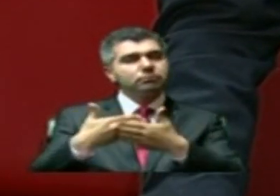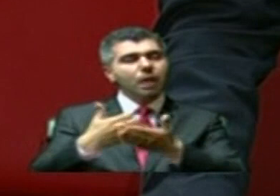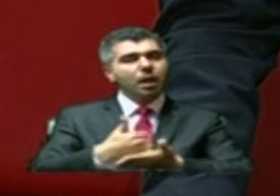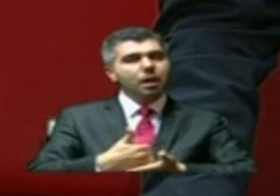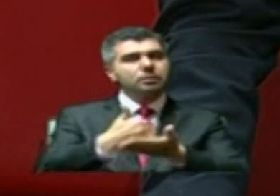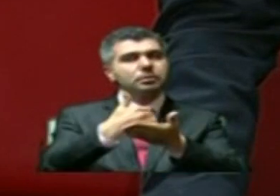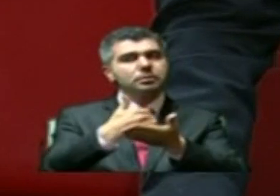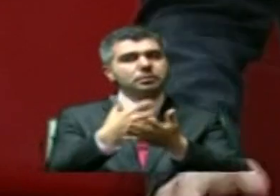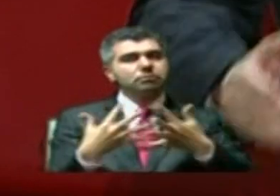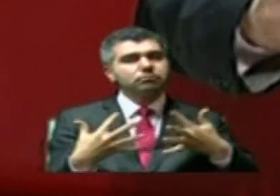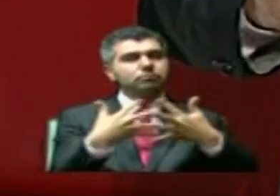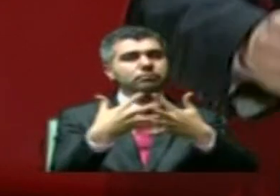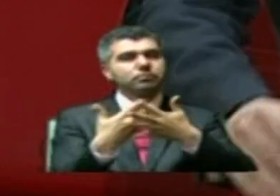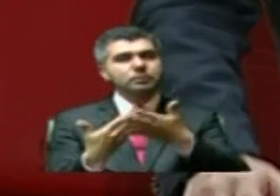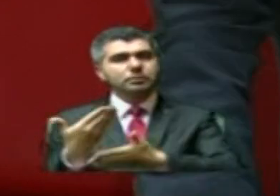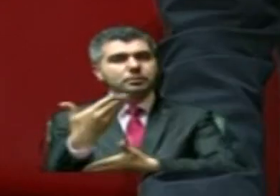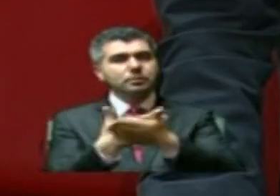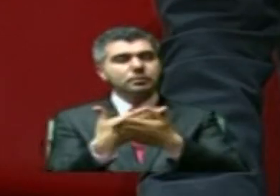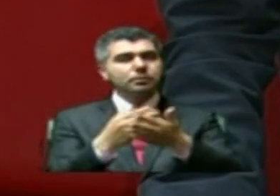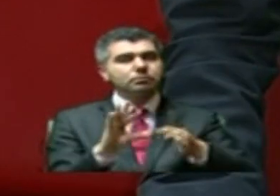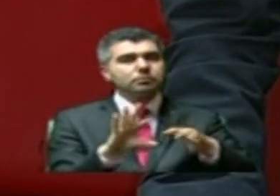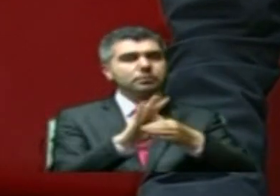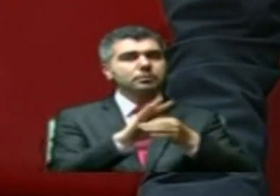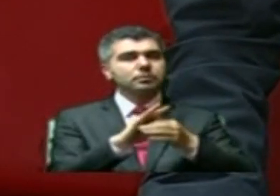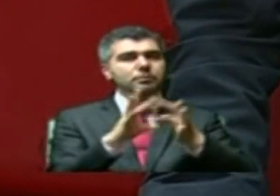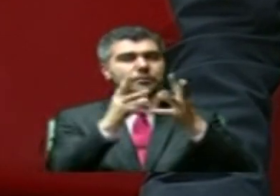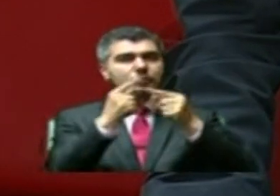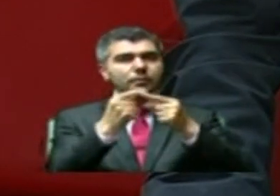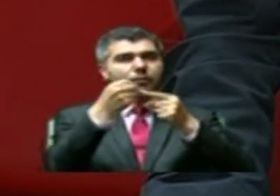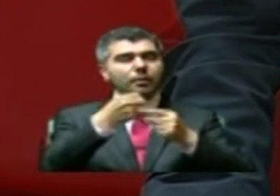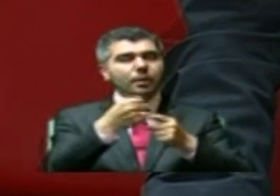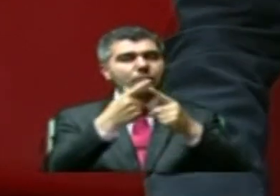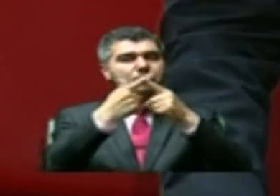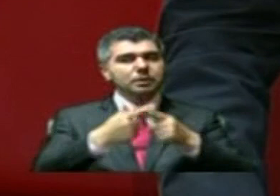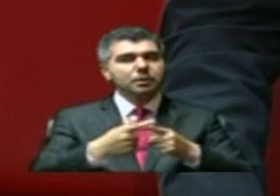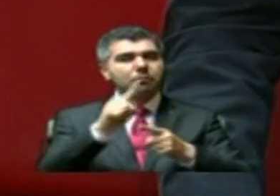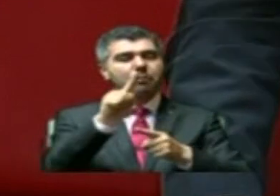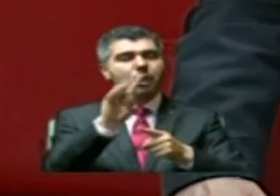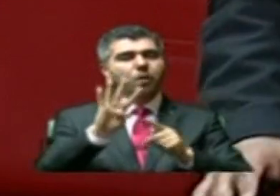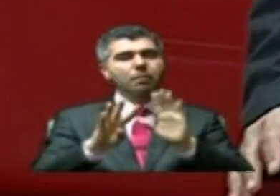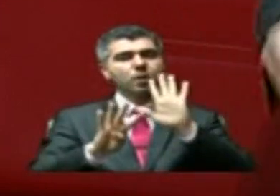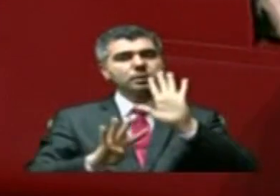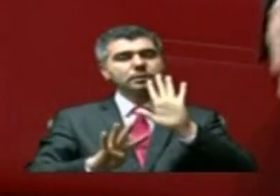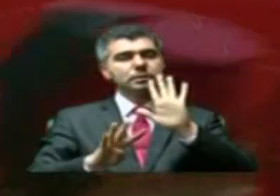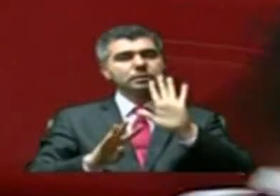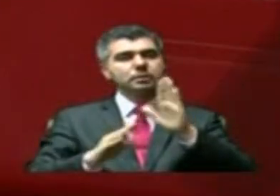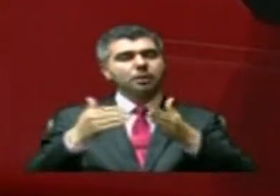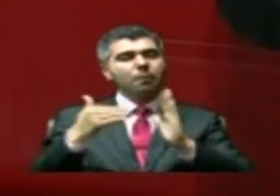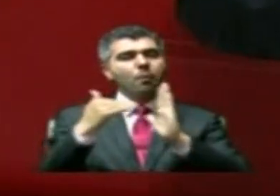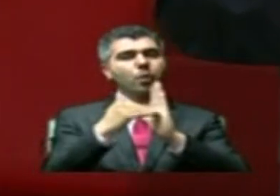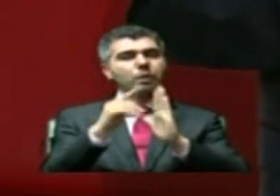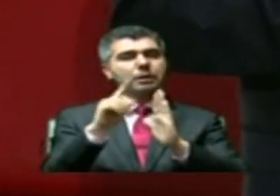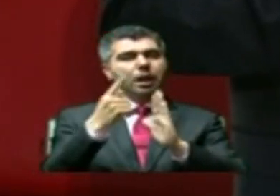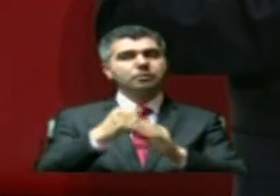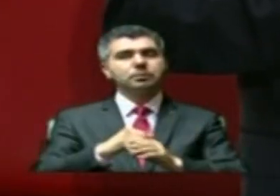اعطانا شراكات واللي المبالغ المفرج عنها من طرف الدولة وصلت ل 194 مليون درهم. الآن عندنا صندوق